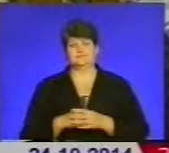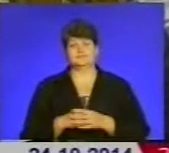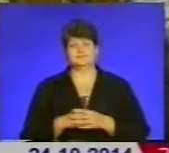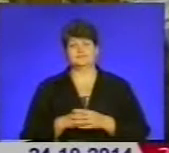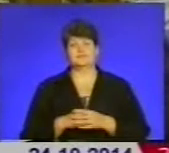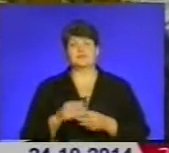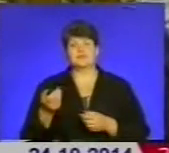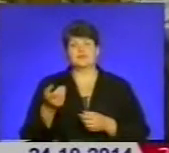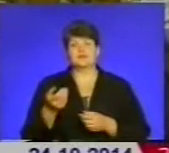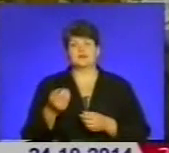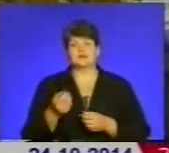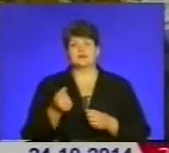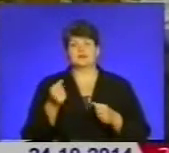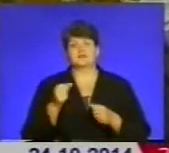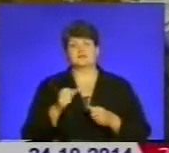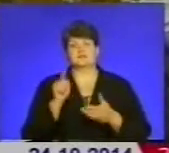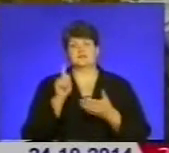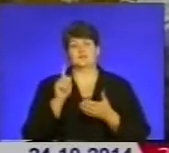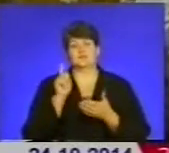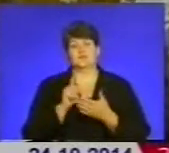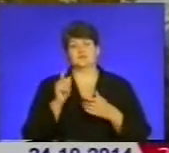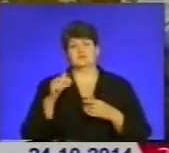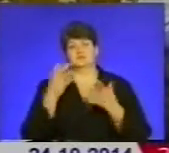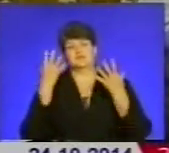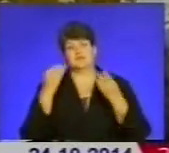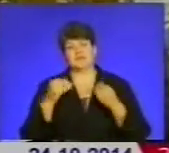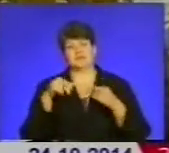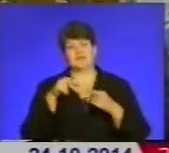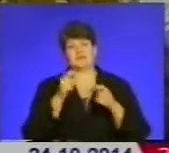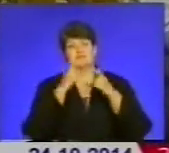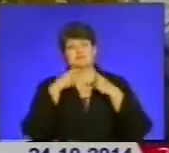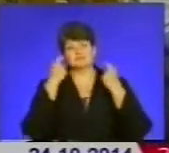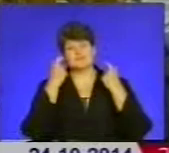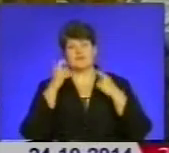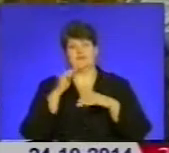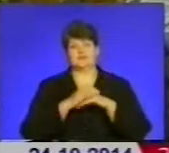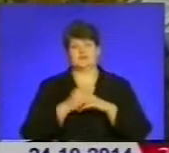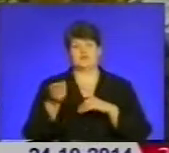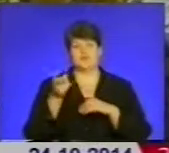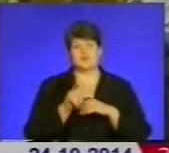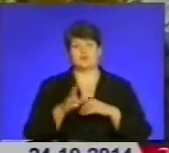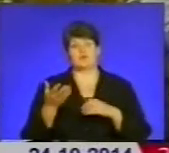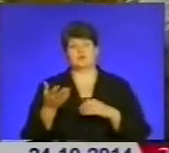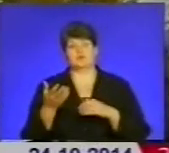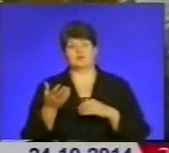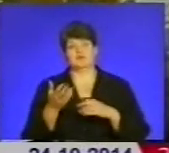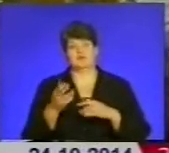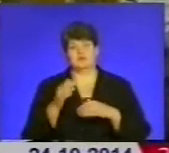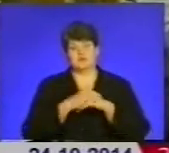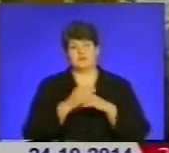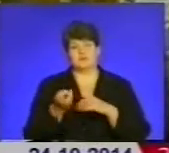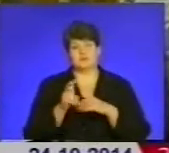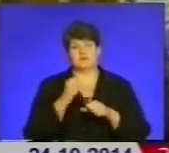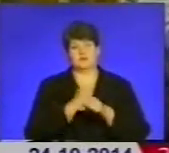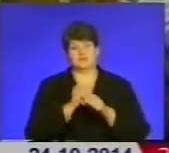Ньому не можуть до тебе ходити посміхатися, а вечором вони роблять свою роботу. Вивішують ті ж прапора, ставлять розтяжки, щоб там. Наші,